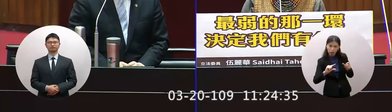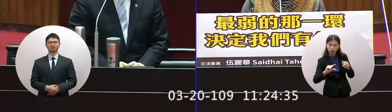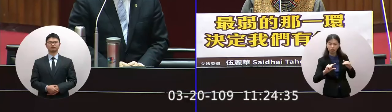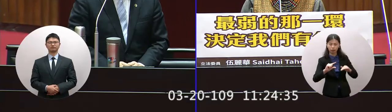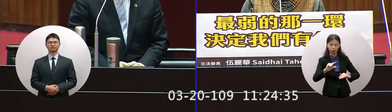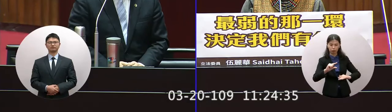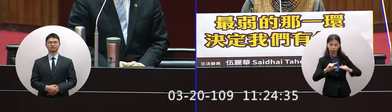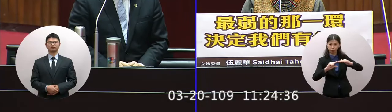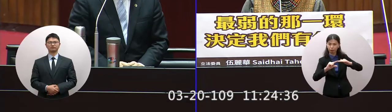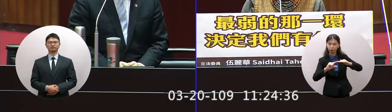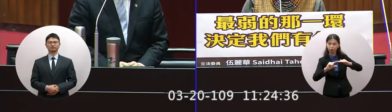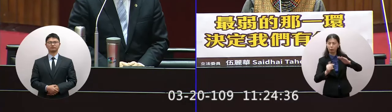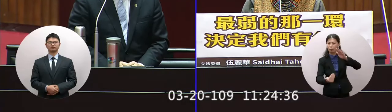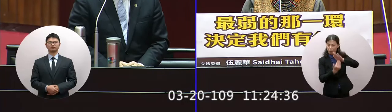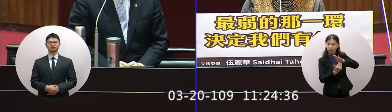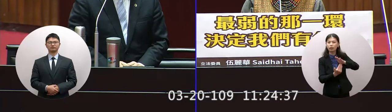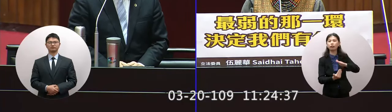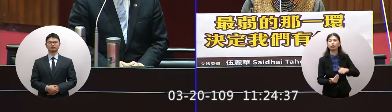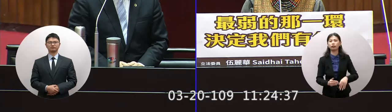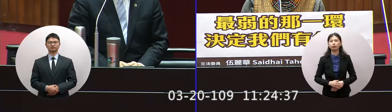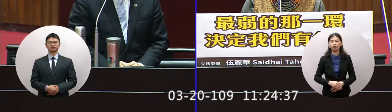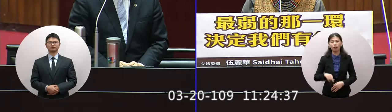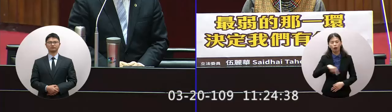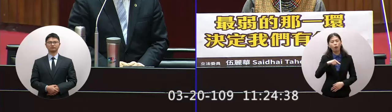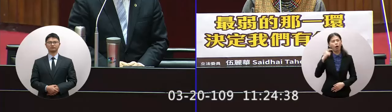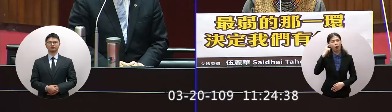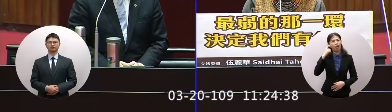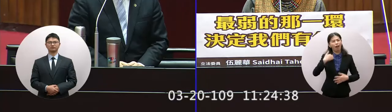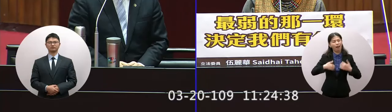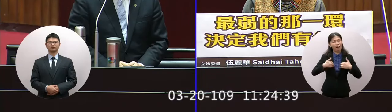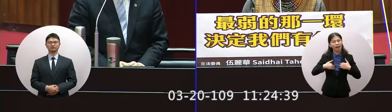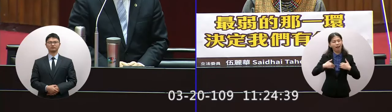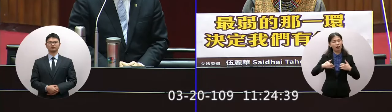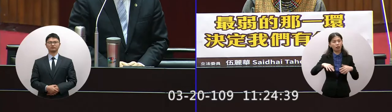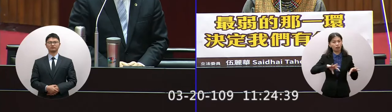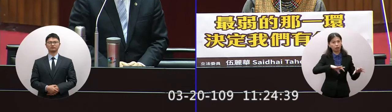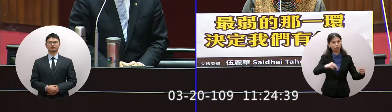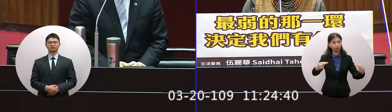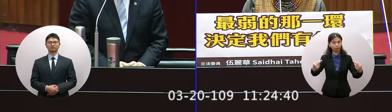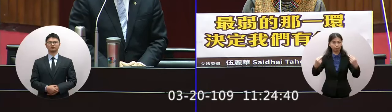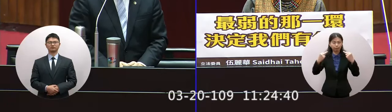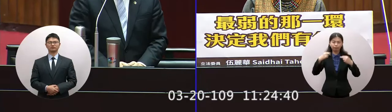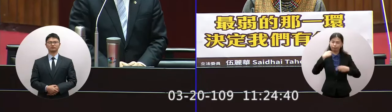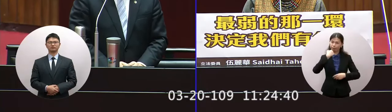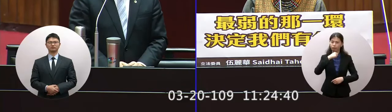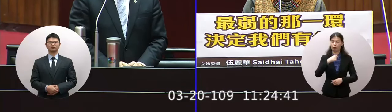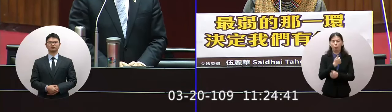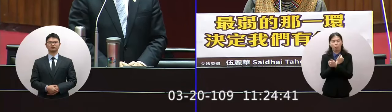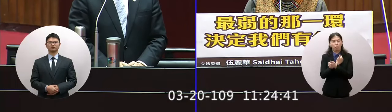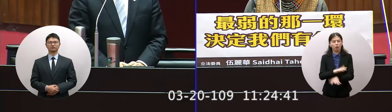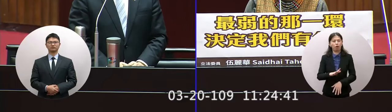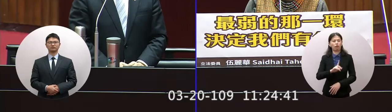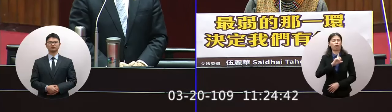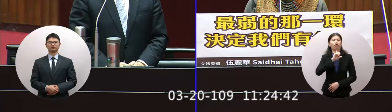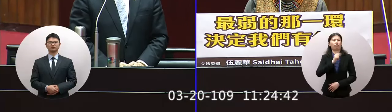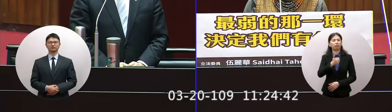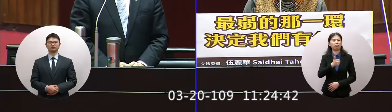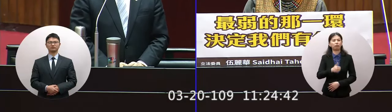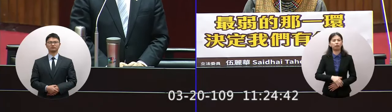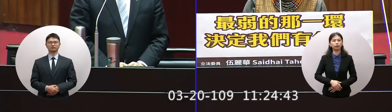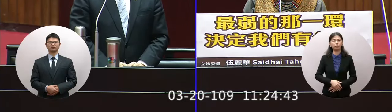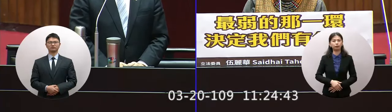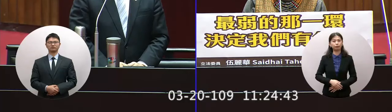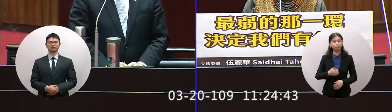水。所以呢，我们真的是非常的高兴，就是让世界看到我们的一个经验。我们什么经验